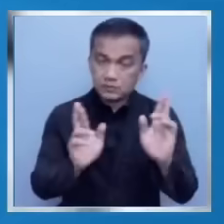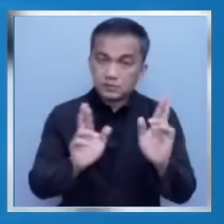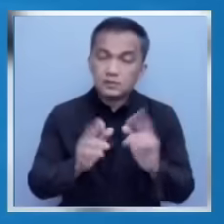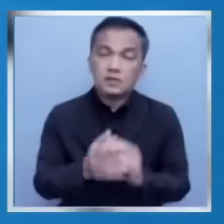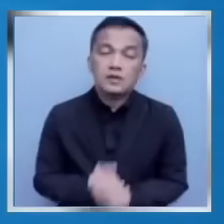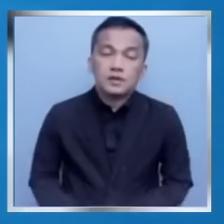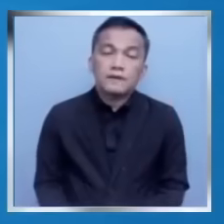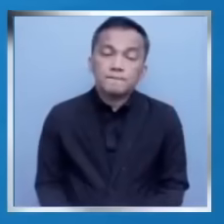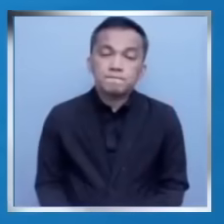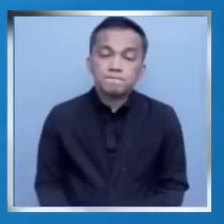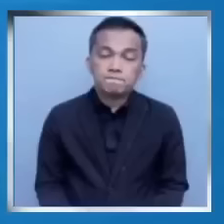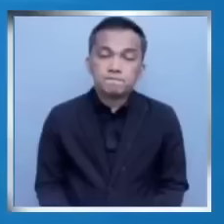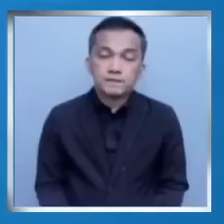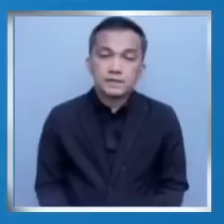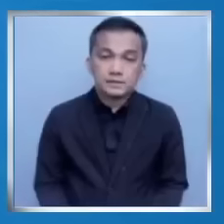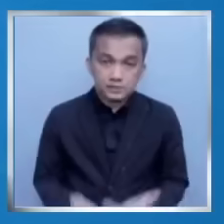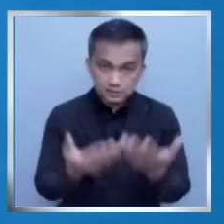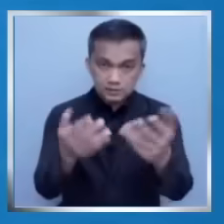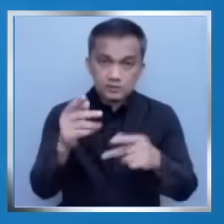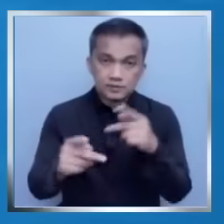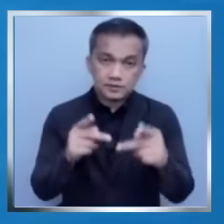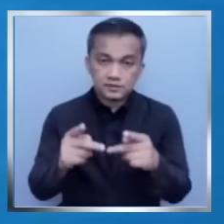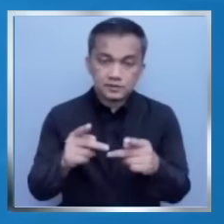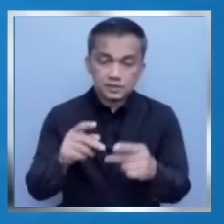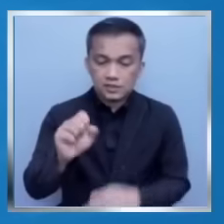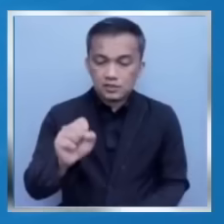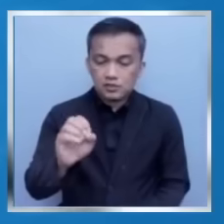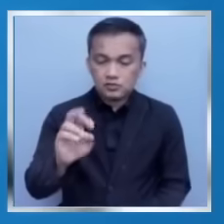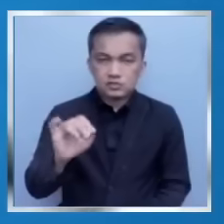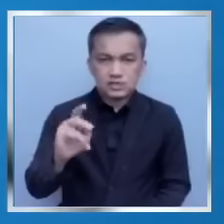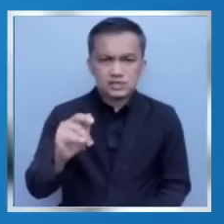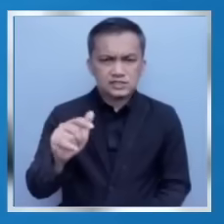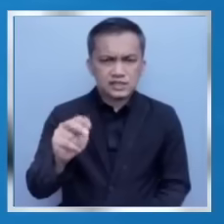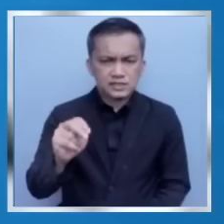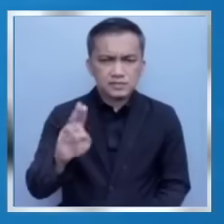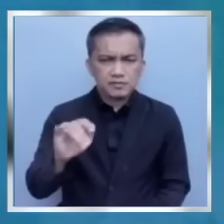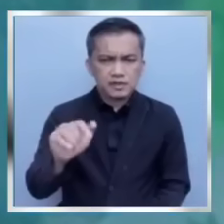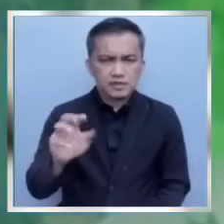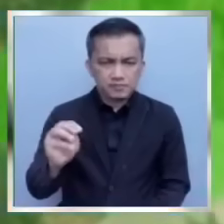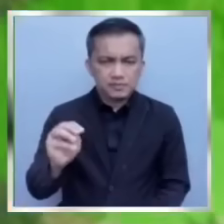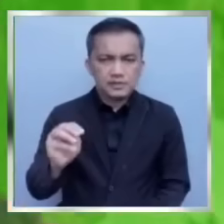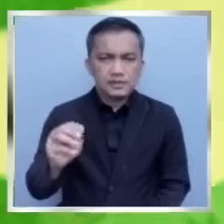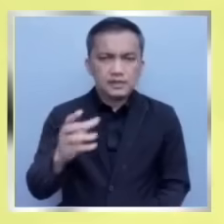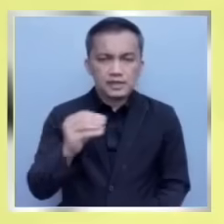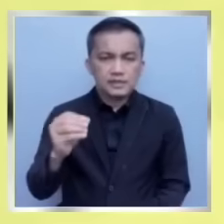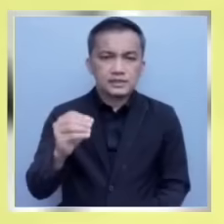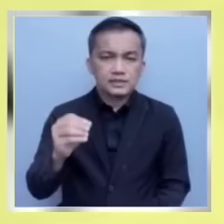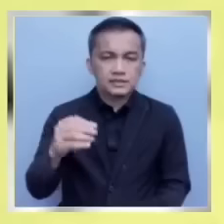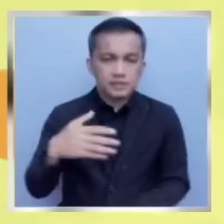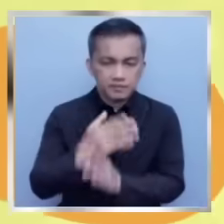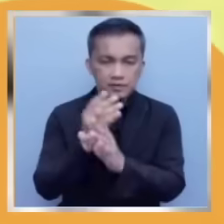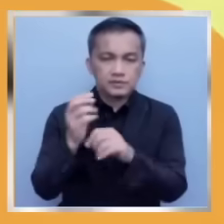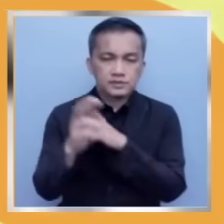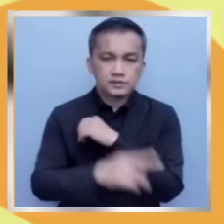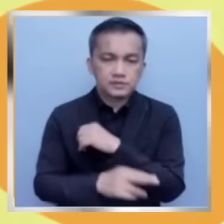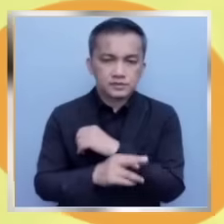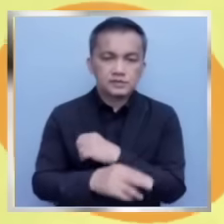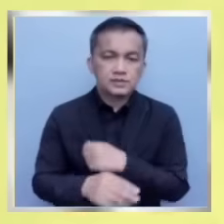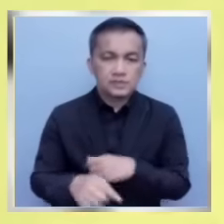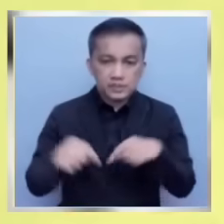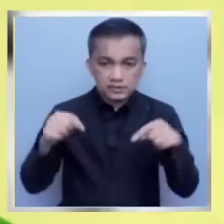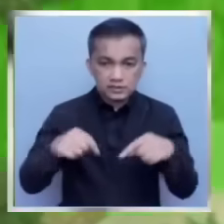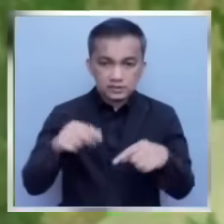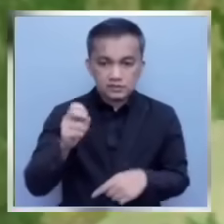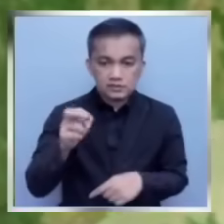paghandaan na rin huya ng mga residente sa Soccsaryen, Barm at Davao Region. Dito naman sa Metro Manila, mataas ang tsansa ng maulit ang